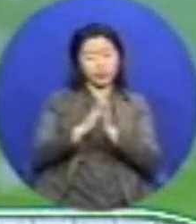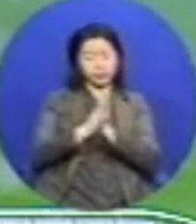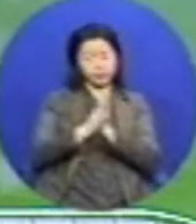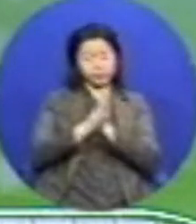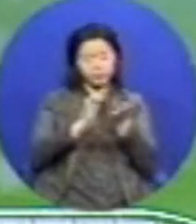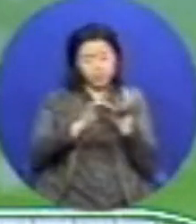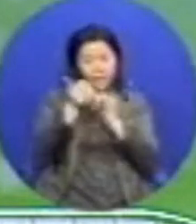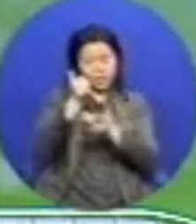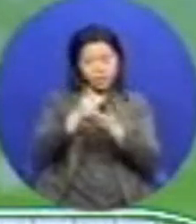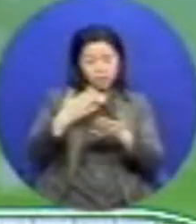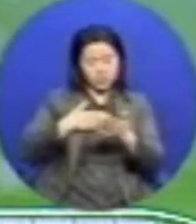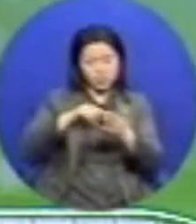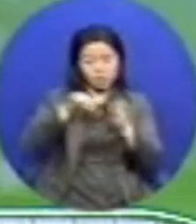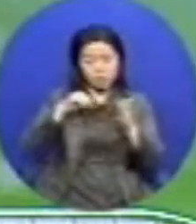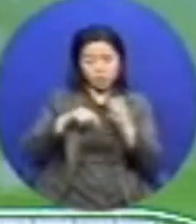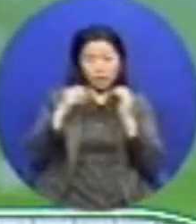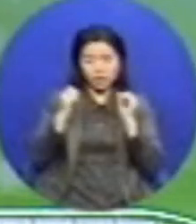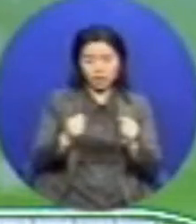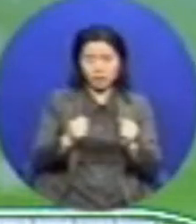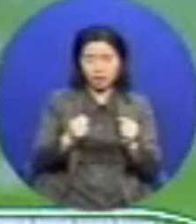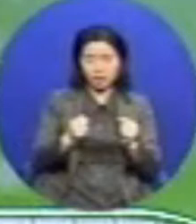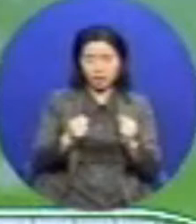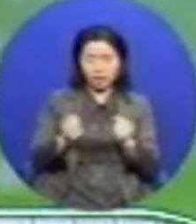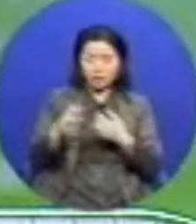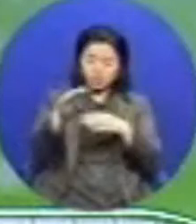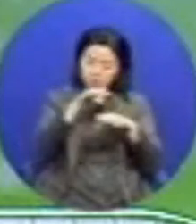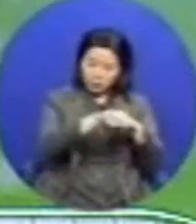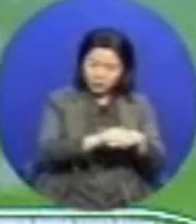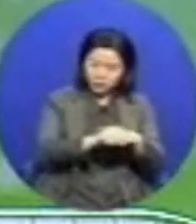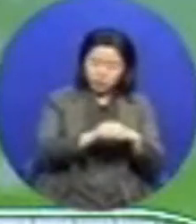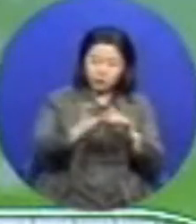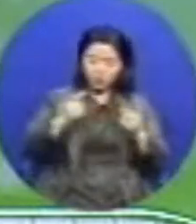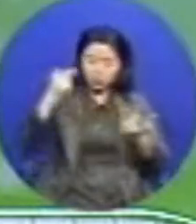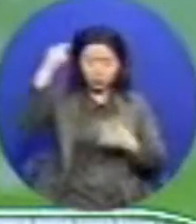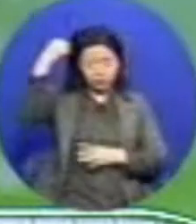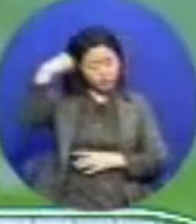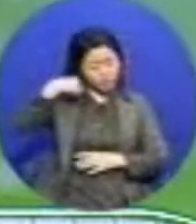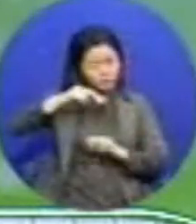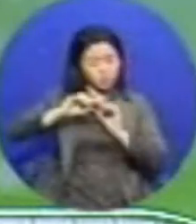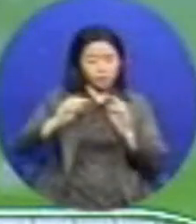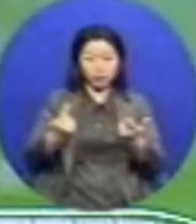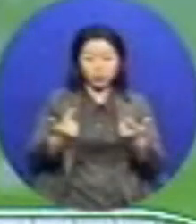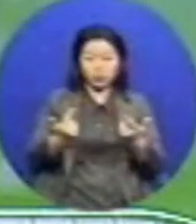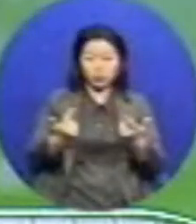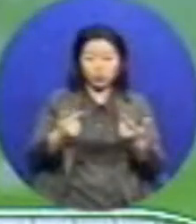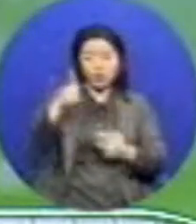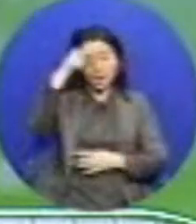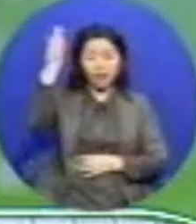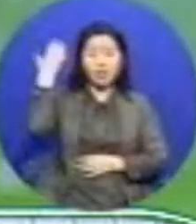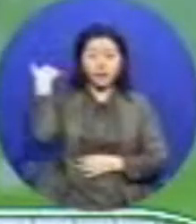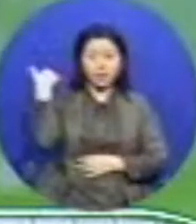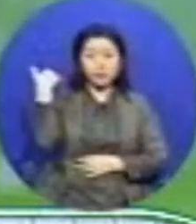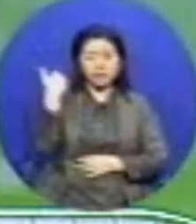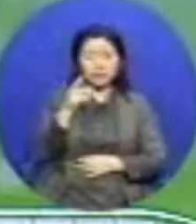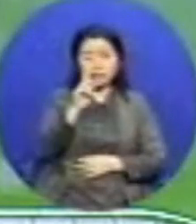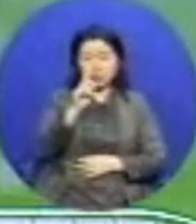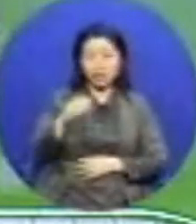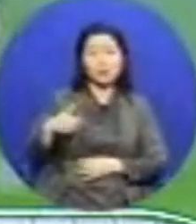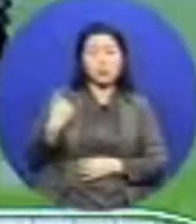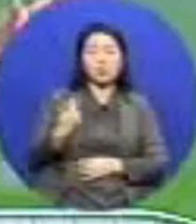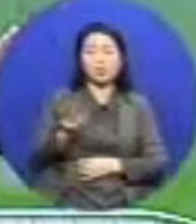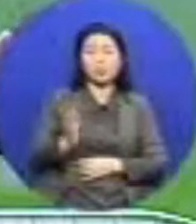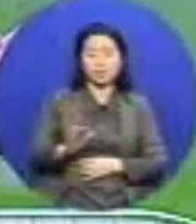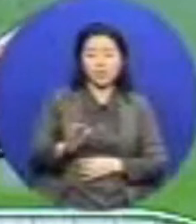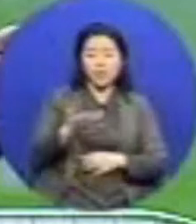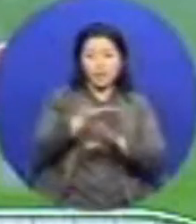계시면 어떻게 계시나 만져 지지도 않고 느껴지지도 않고 그랬었거든요 그런데 지금은 다른